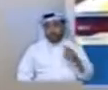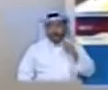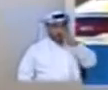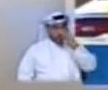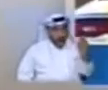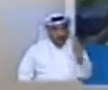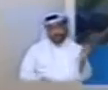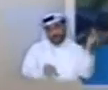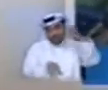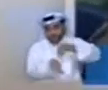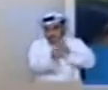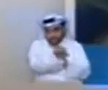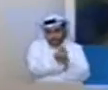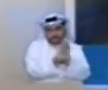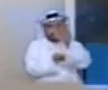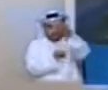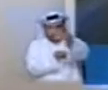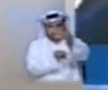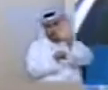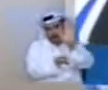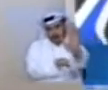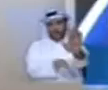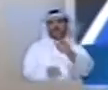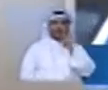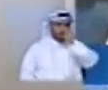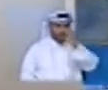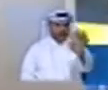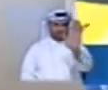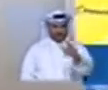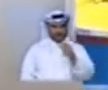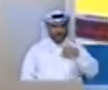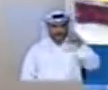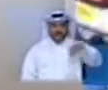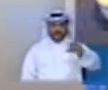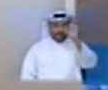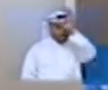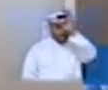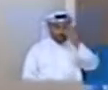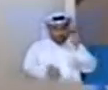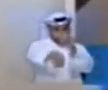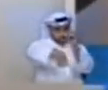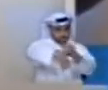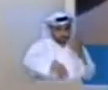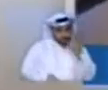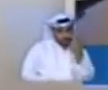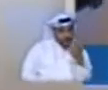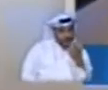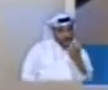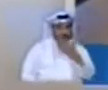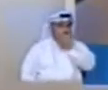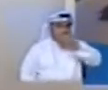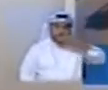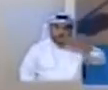أنوه بنقطة قبل أتكلم عن استعداد شهر رمضان المبارك، وهي أن الداخلية تحذر من المجاهرة بالإفطار في نهار